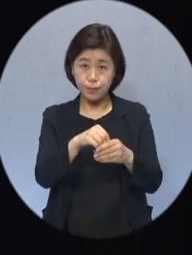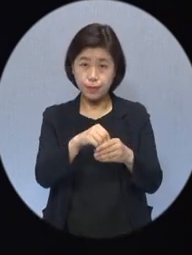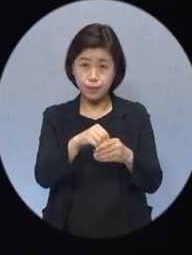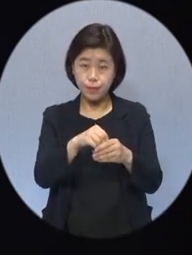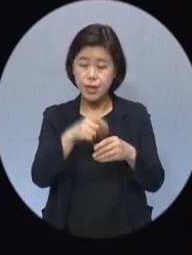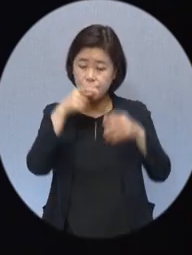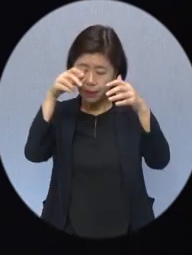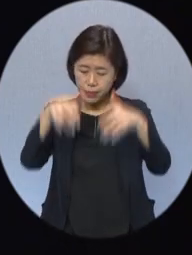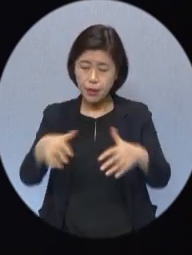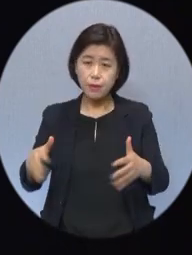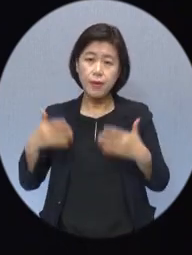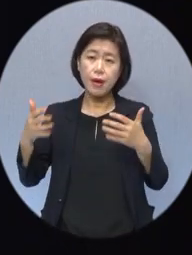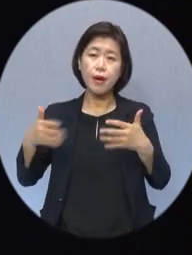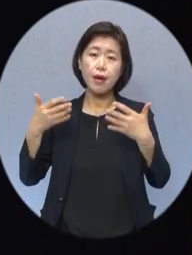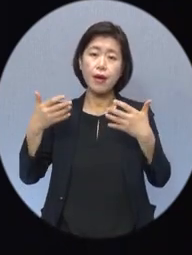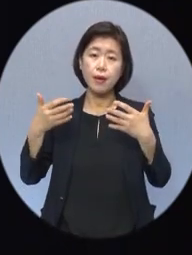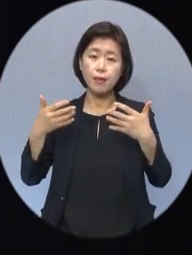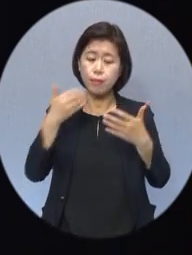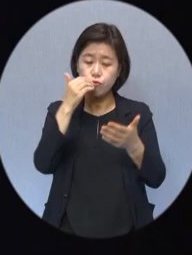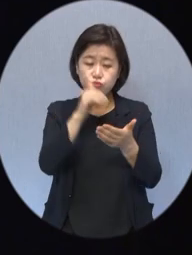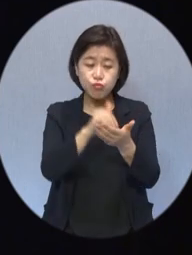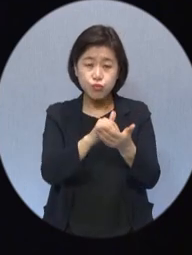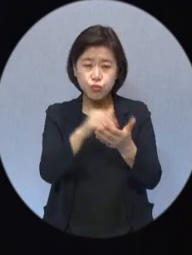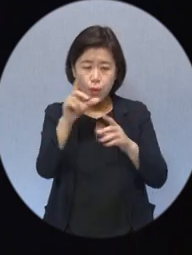비바람에 시달린 바위의 살결같이